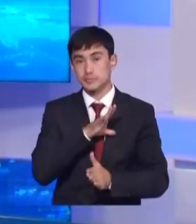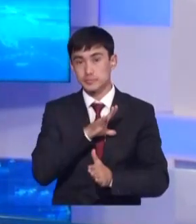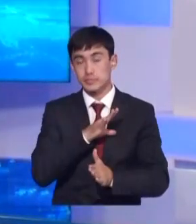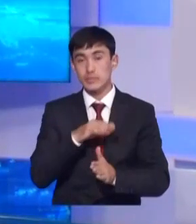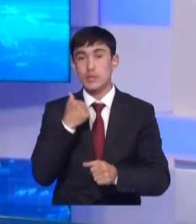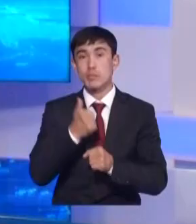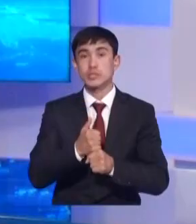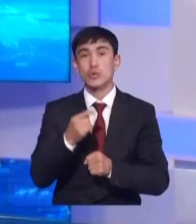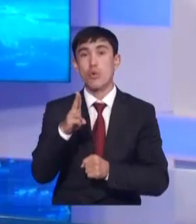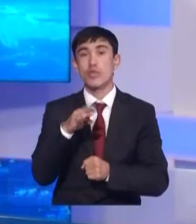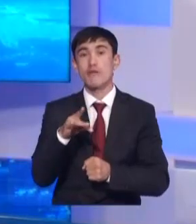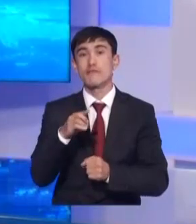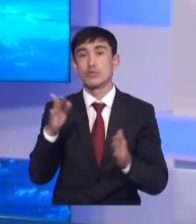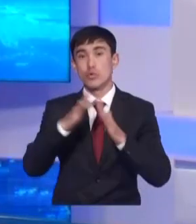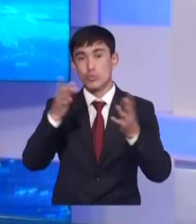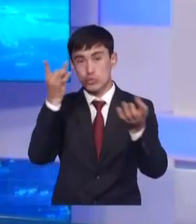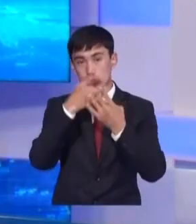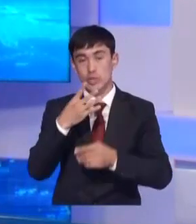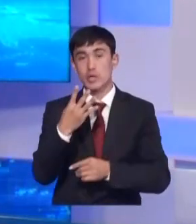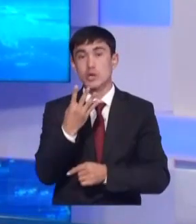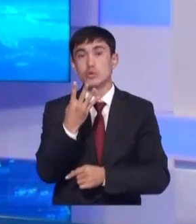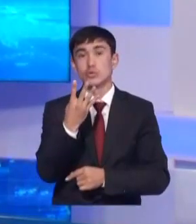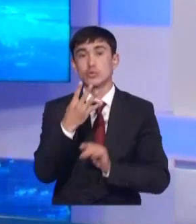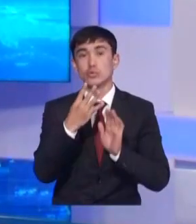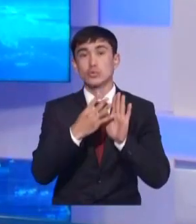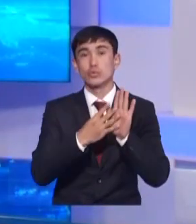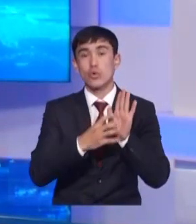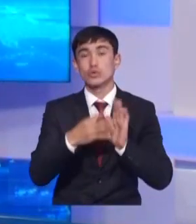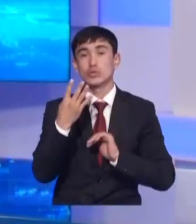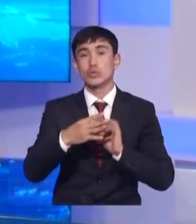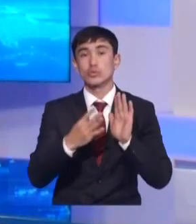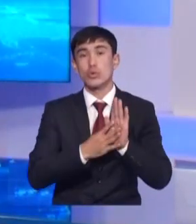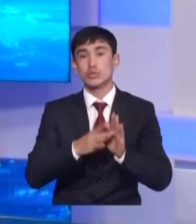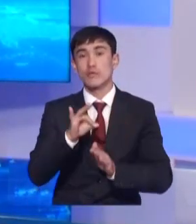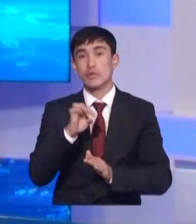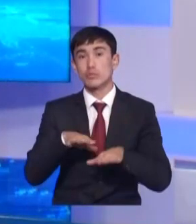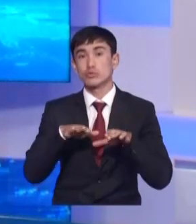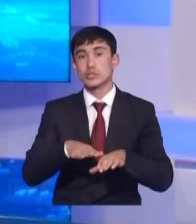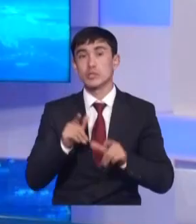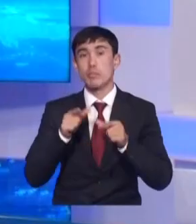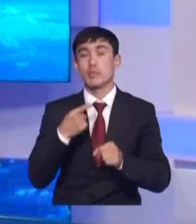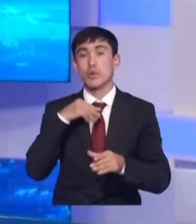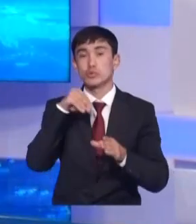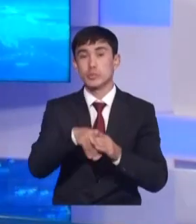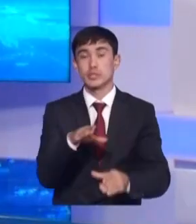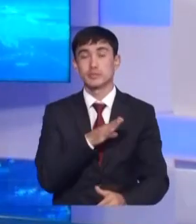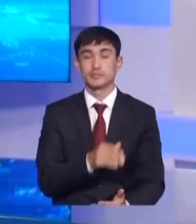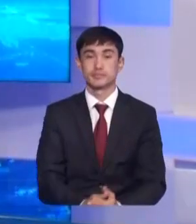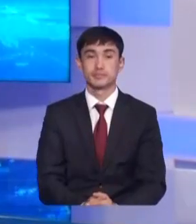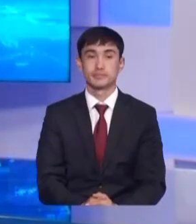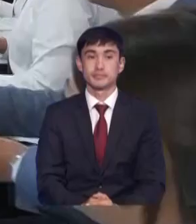жасады. Өңір басшысы Қонаевтағы мәдениет үйінде орналасқан нөмір 949-шы референдум учаскесіне барып дауыс